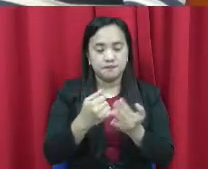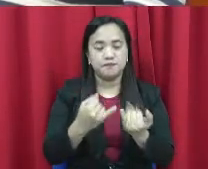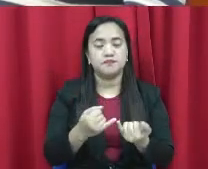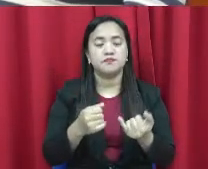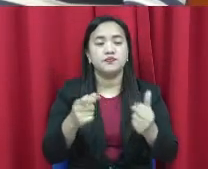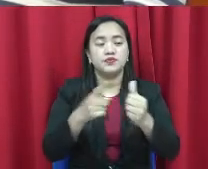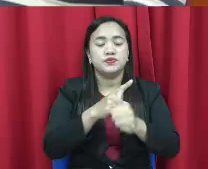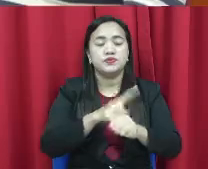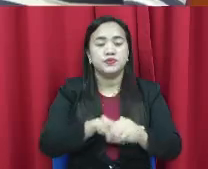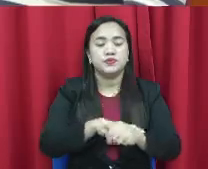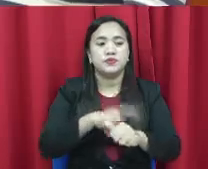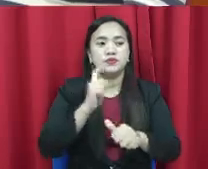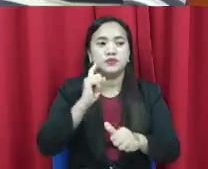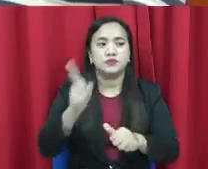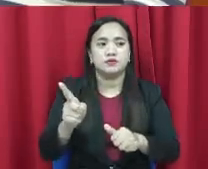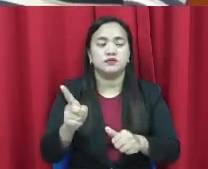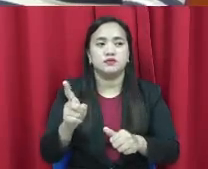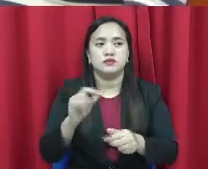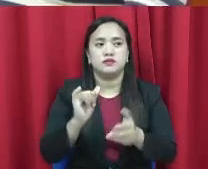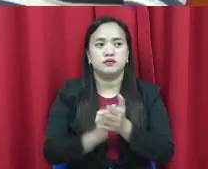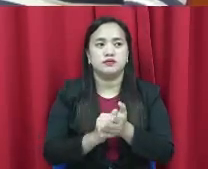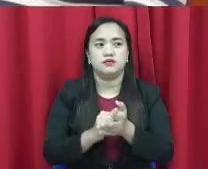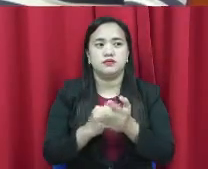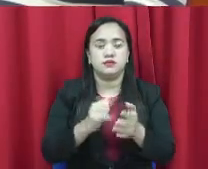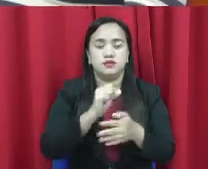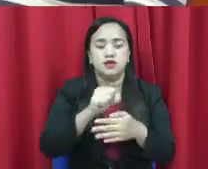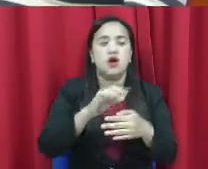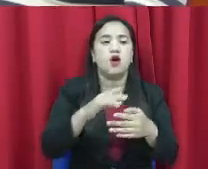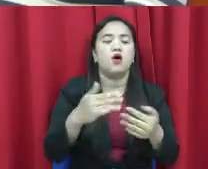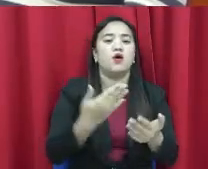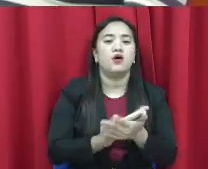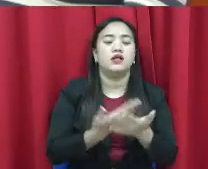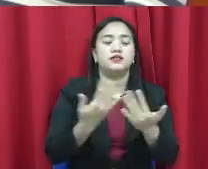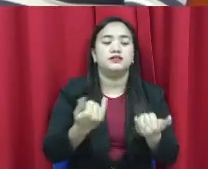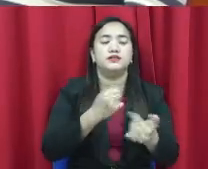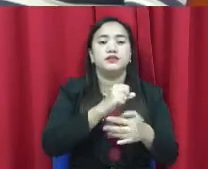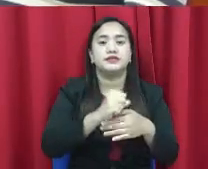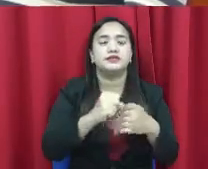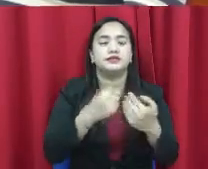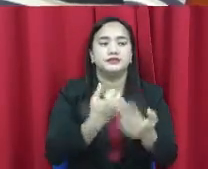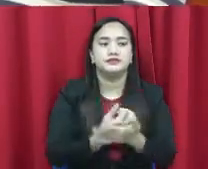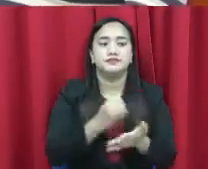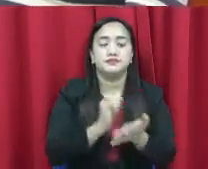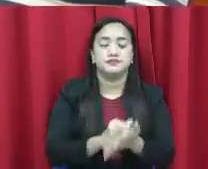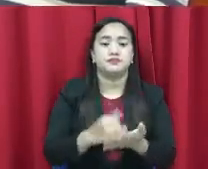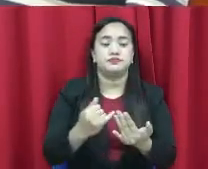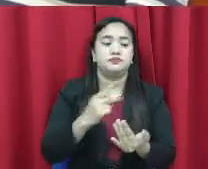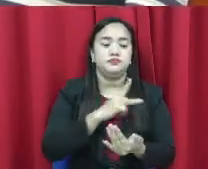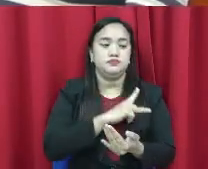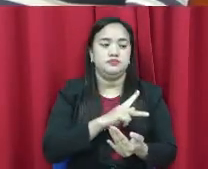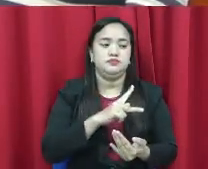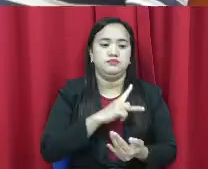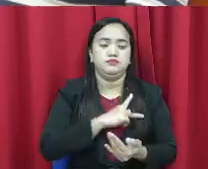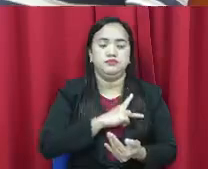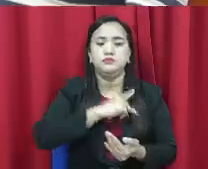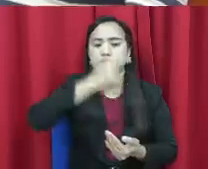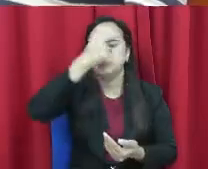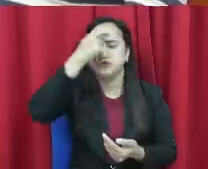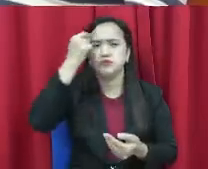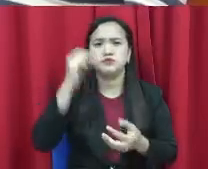puntos pala ni Pastor set na ako a Sabi ko okay na ako dito na personally dahil